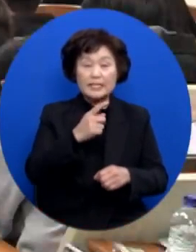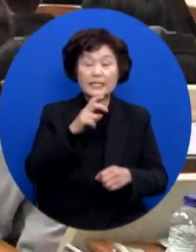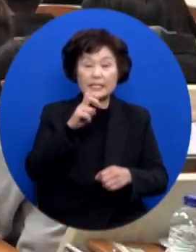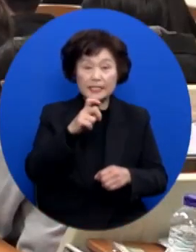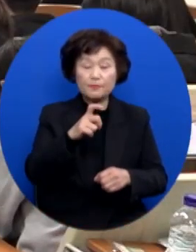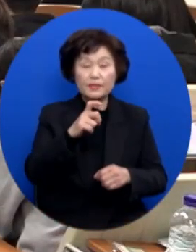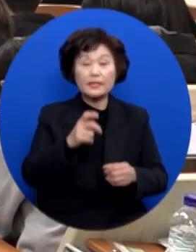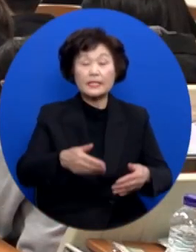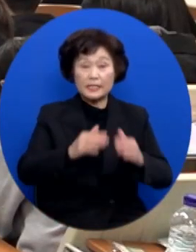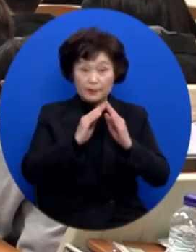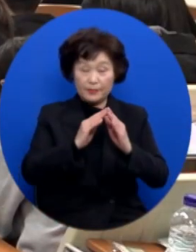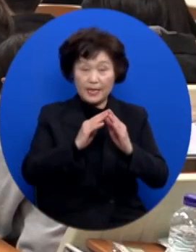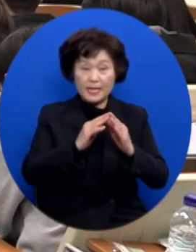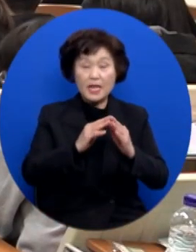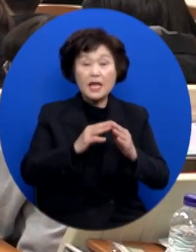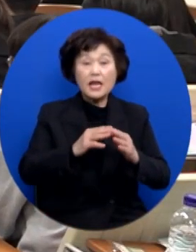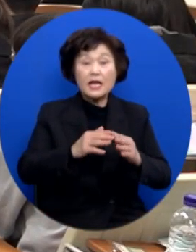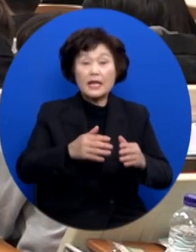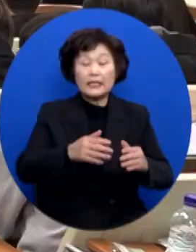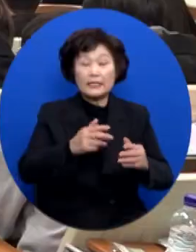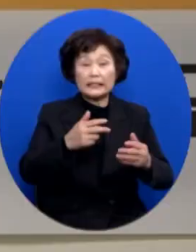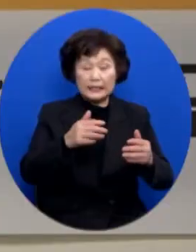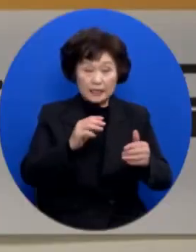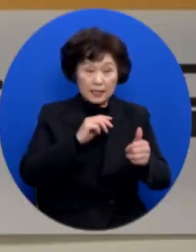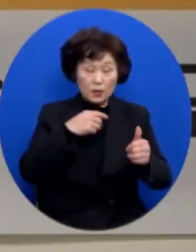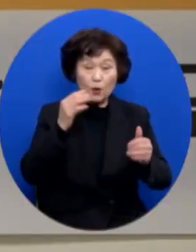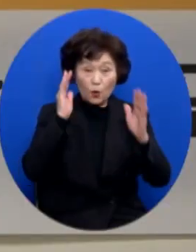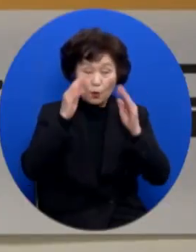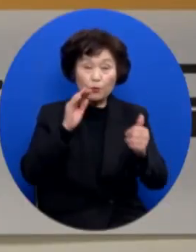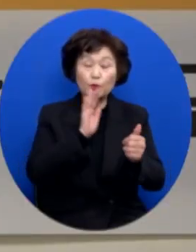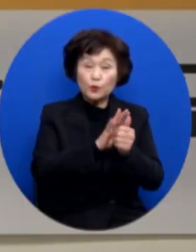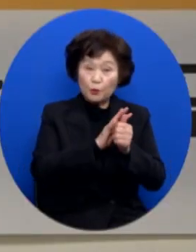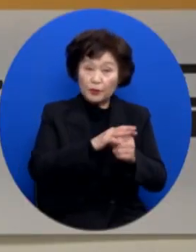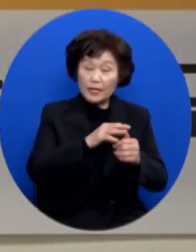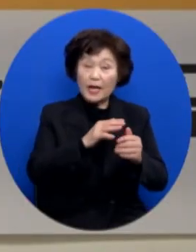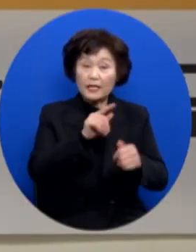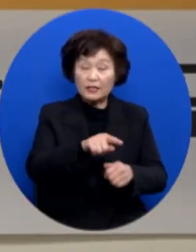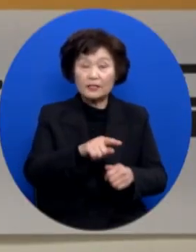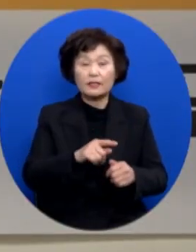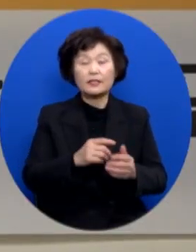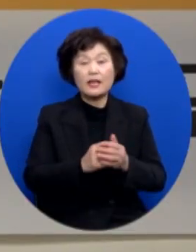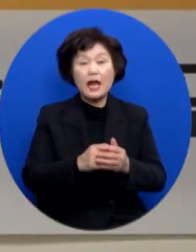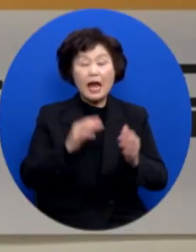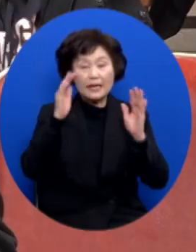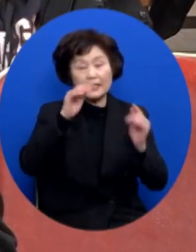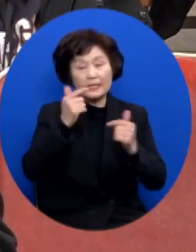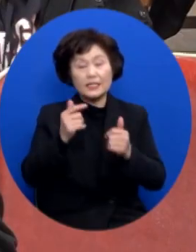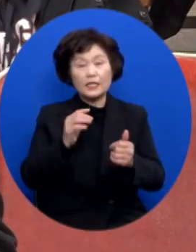진흥장학재단은 현재까지 약 400여 명의 장학생들에게 장학금을 전달해 온바 있습니다.